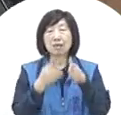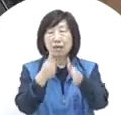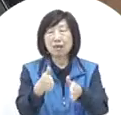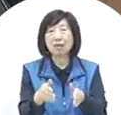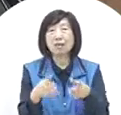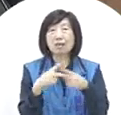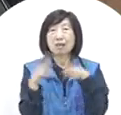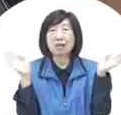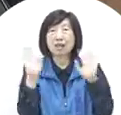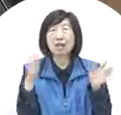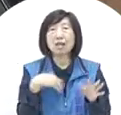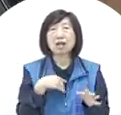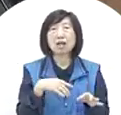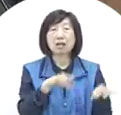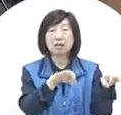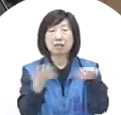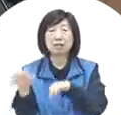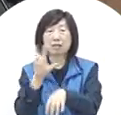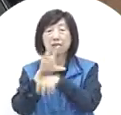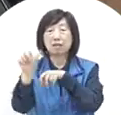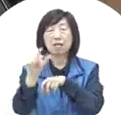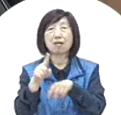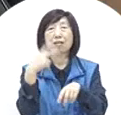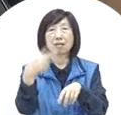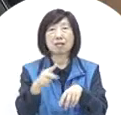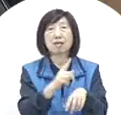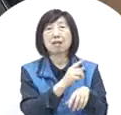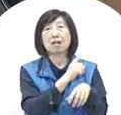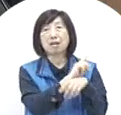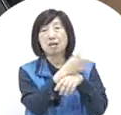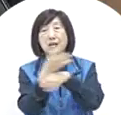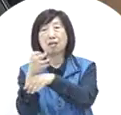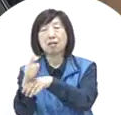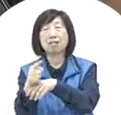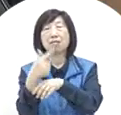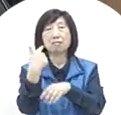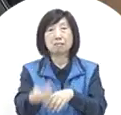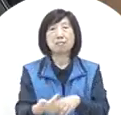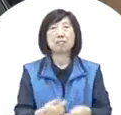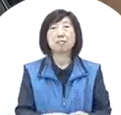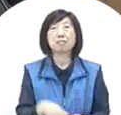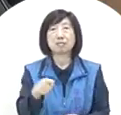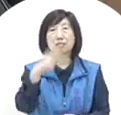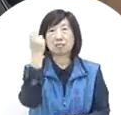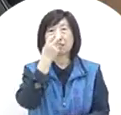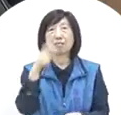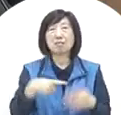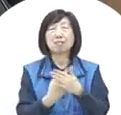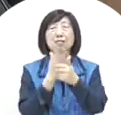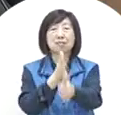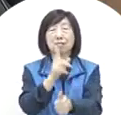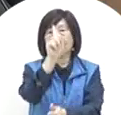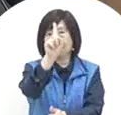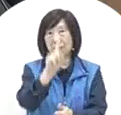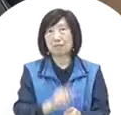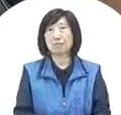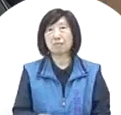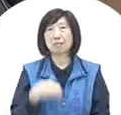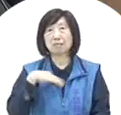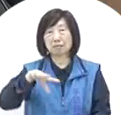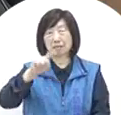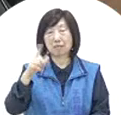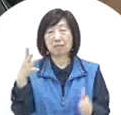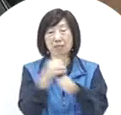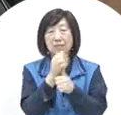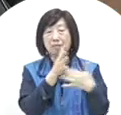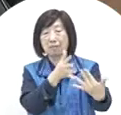延误送医81分钟的事实，你在检视所有的过程之后，我也只有这个问题， 在我第一次总质询的最后